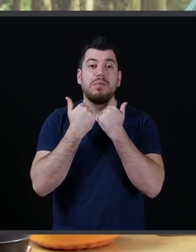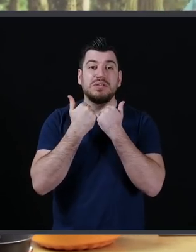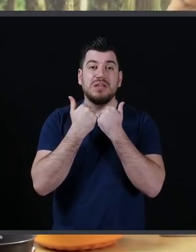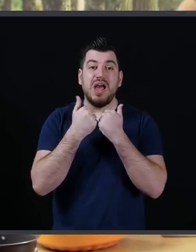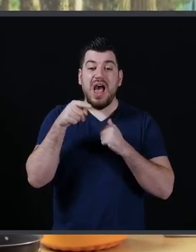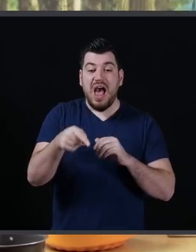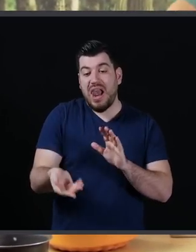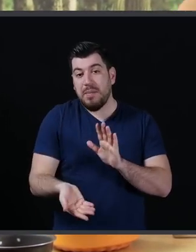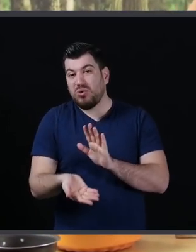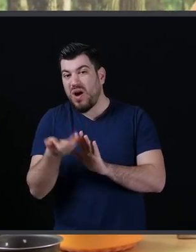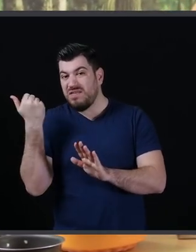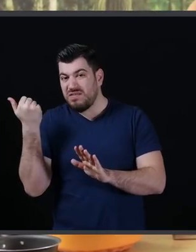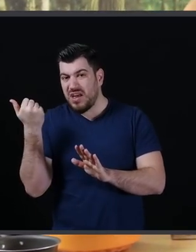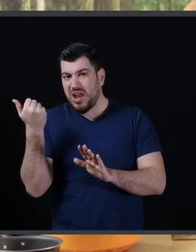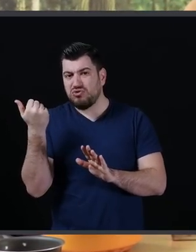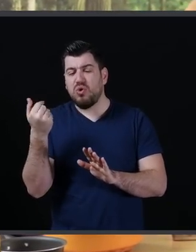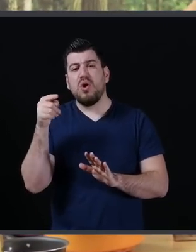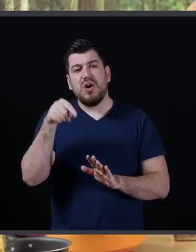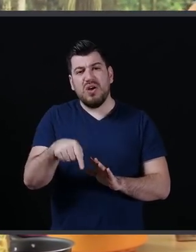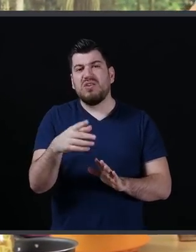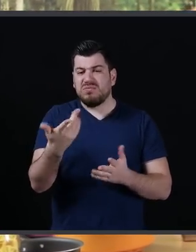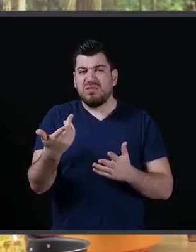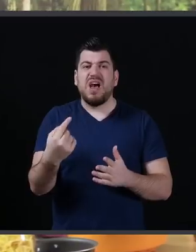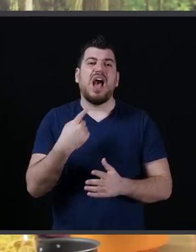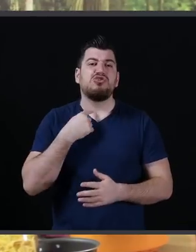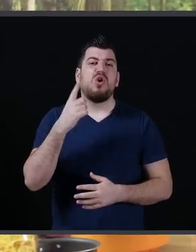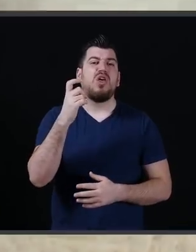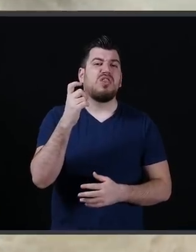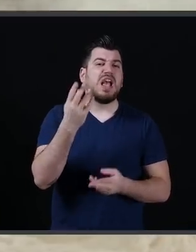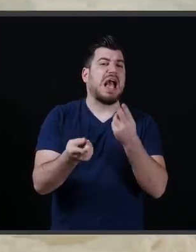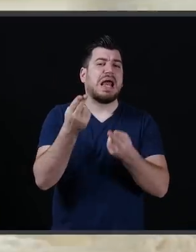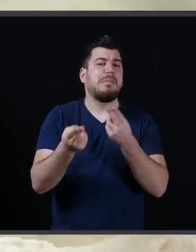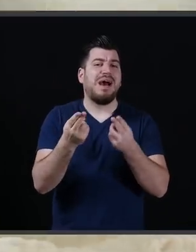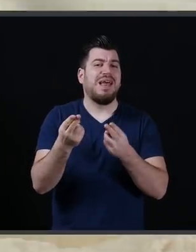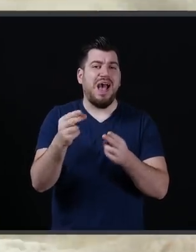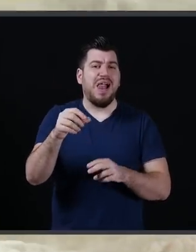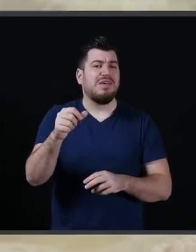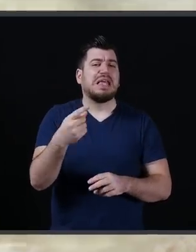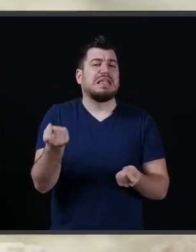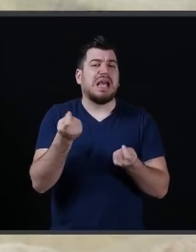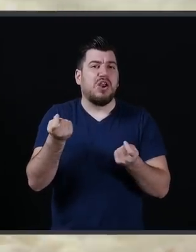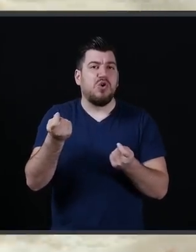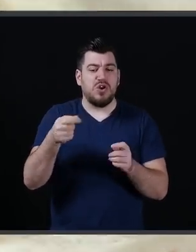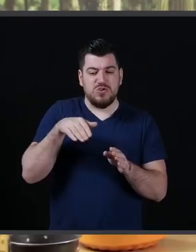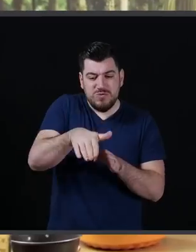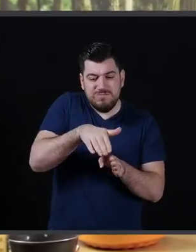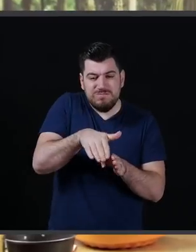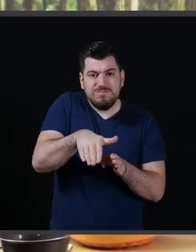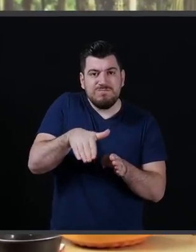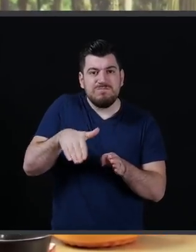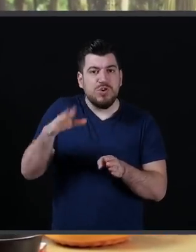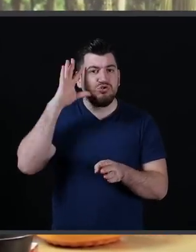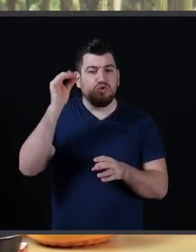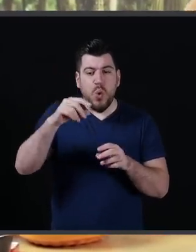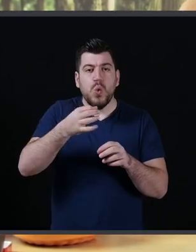γραμμάρια αλεύριο Οπότε θα υπάρχει πρόβλημα Αυτό που κάνω είναι Με το δάχτυλο πιέζω Για να σπάσουν τα γορμπαλάκια Και τίποτα άλλο